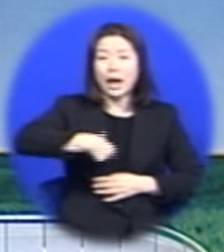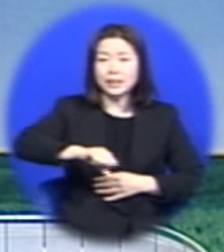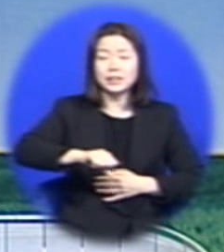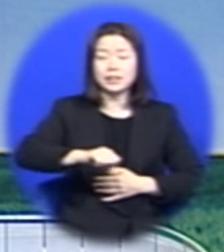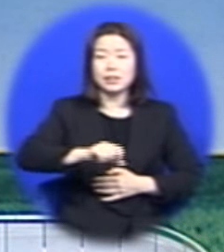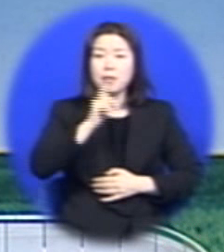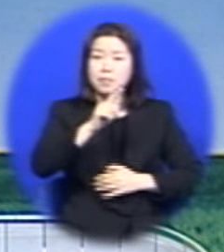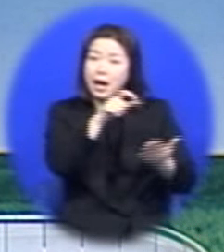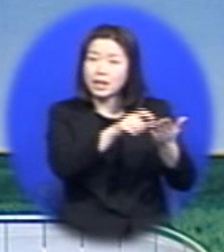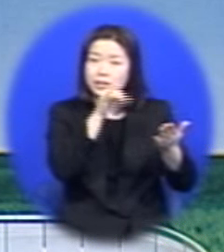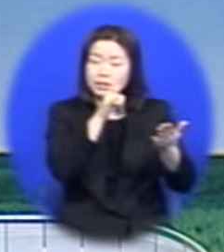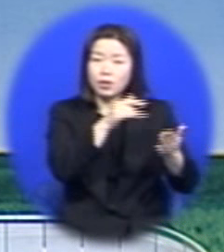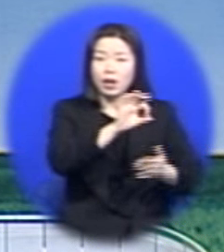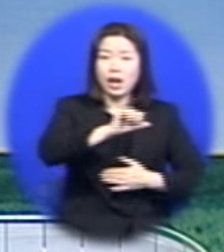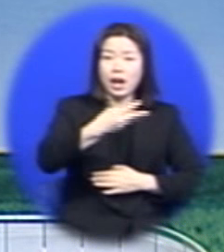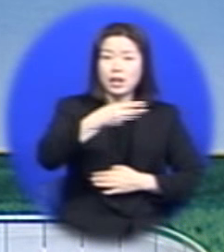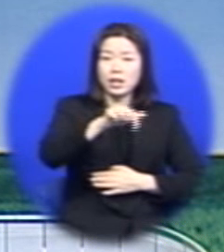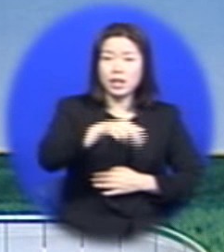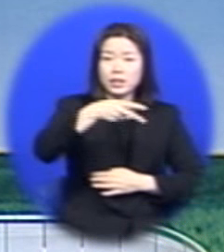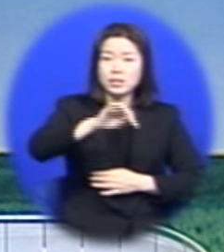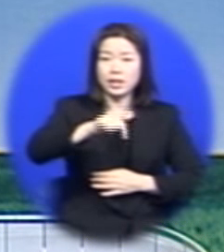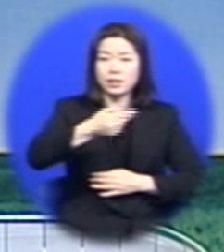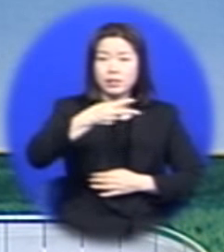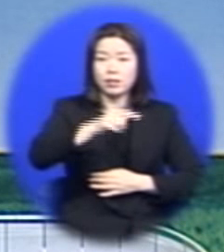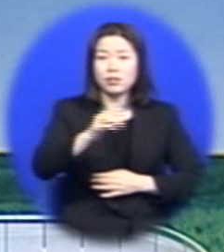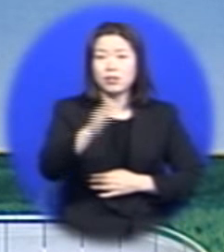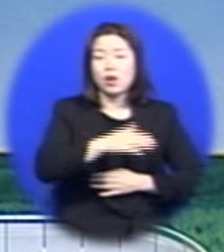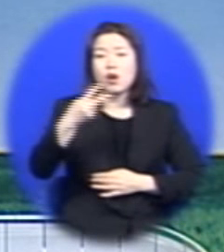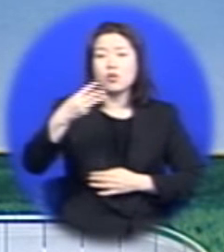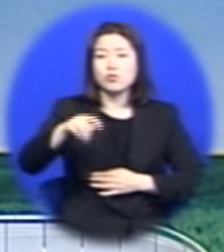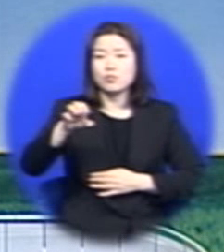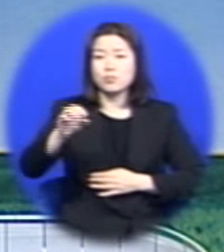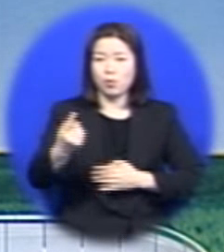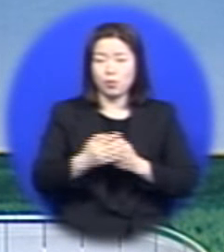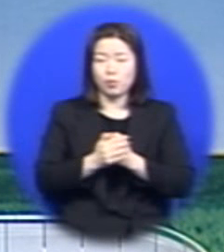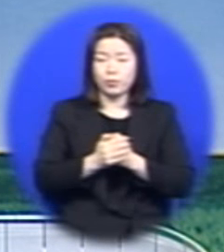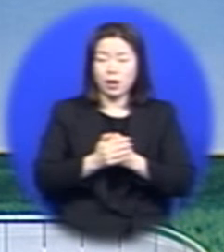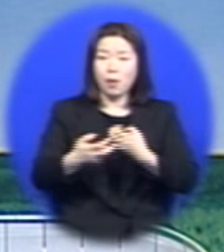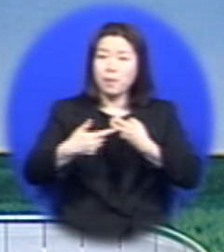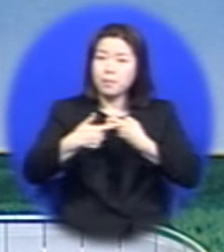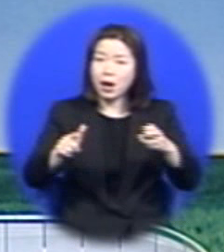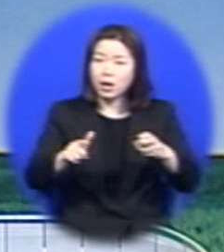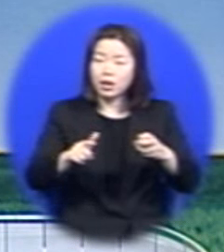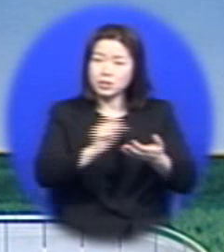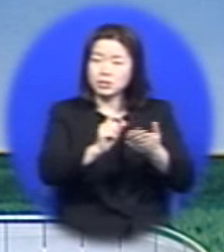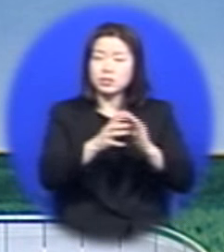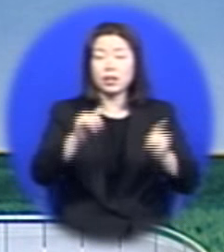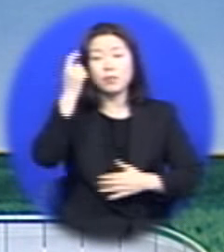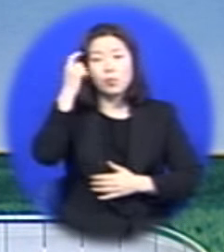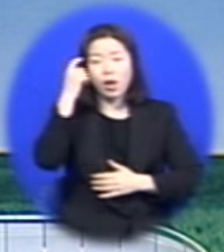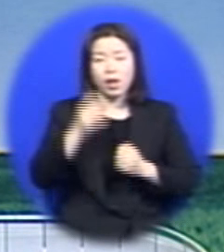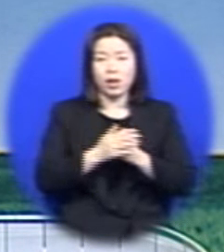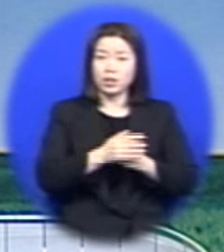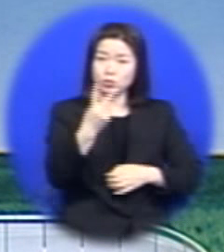합니다. 알렉산더와 루포. 왜 그랬을까요? 마가 기자가 왜 그랬을까요? 알렉산더와